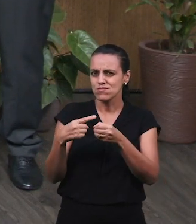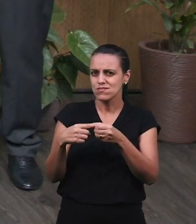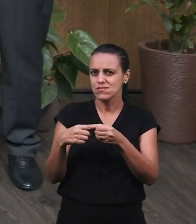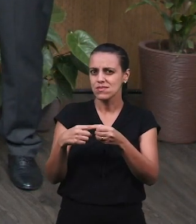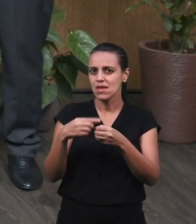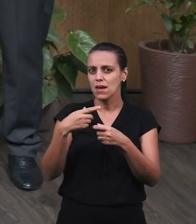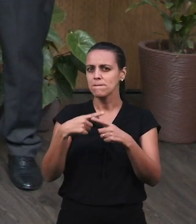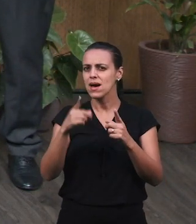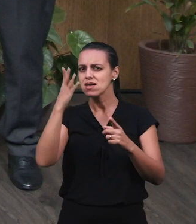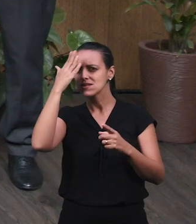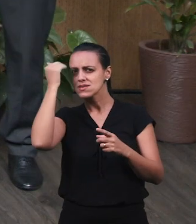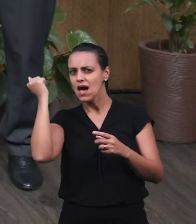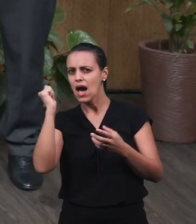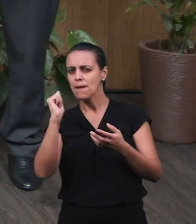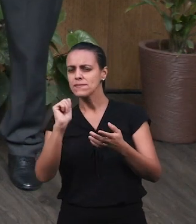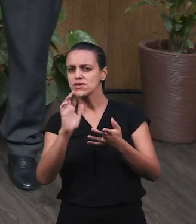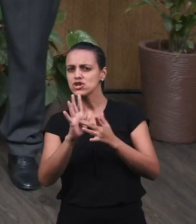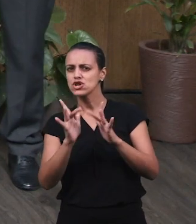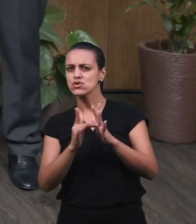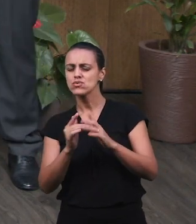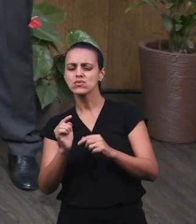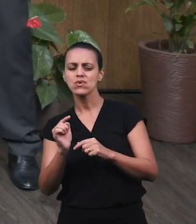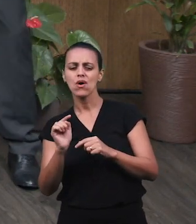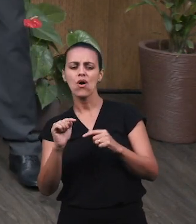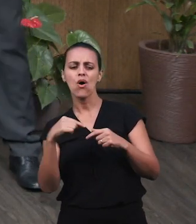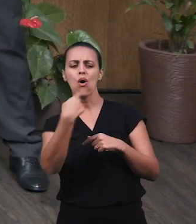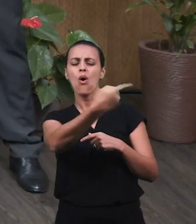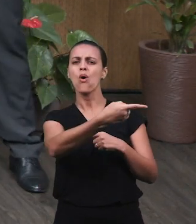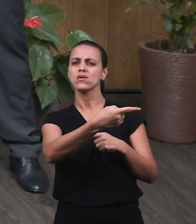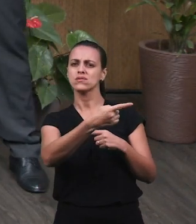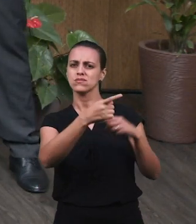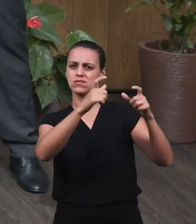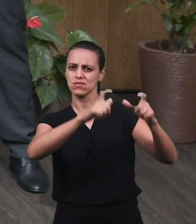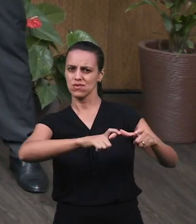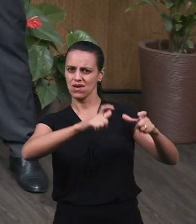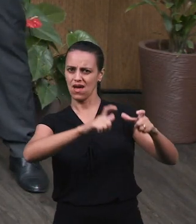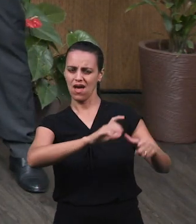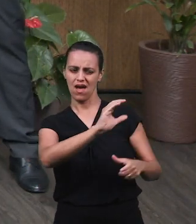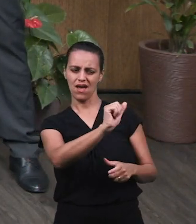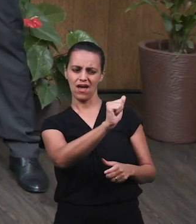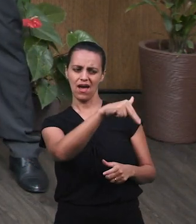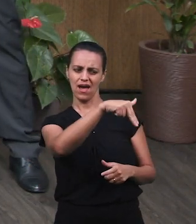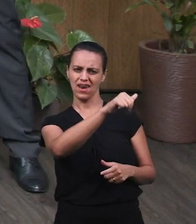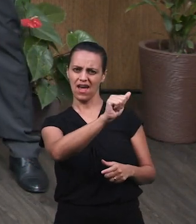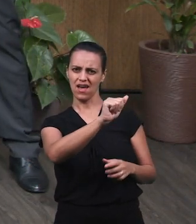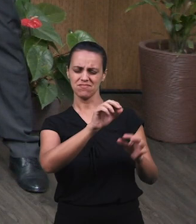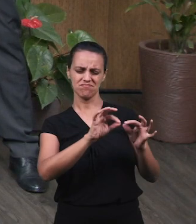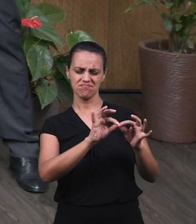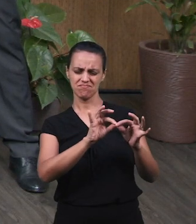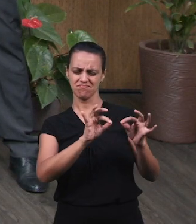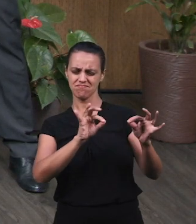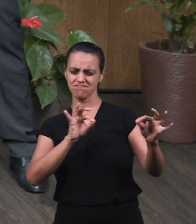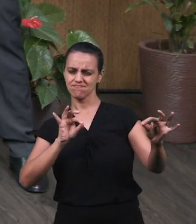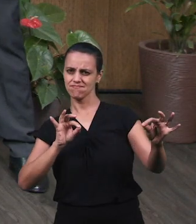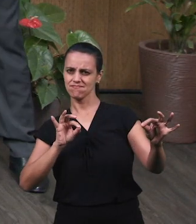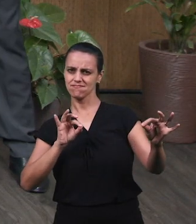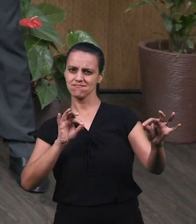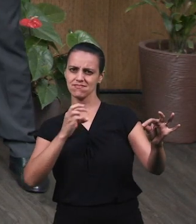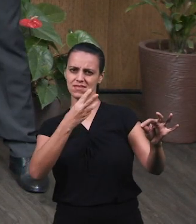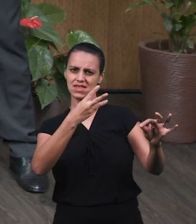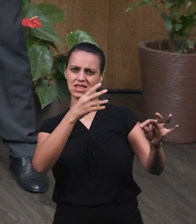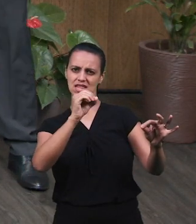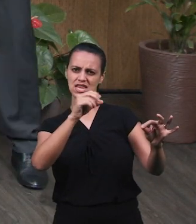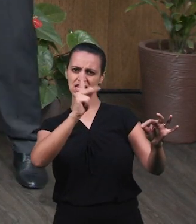Cana. Cana était éloigné d'à peu près 30 km de Capernaum. Cet homme est